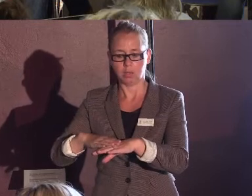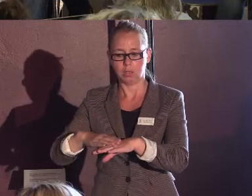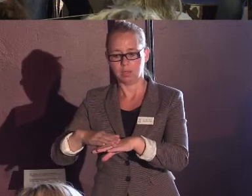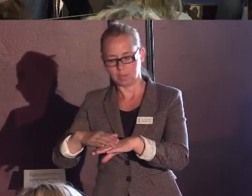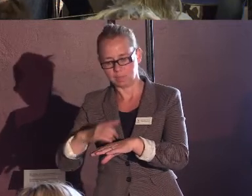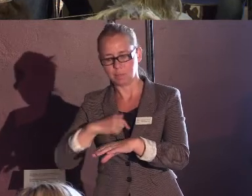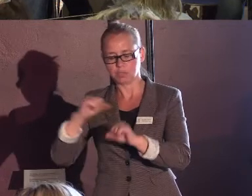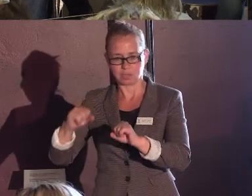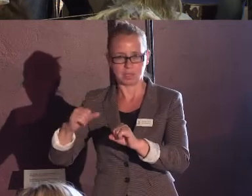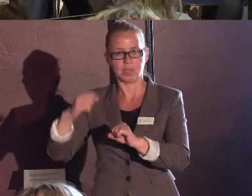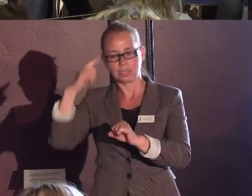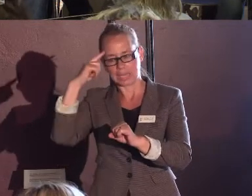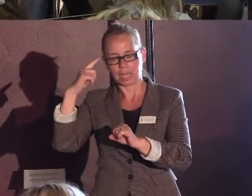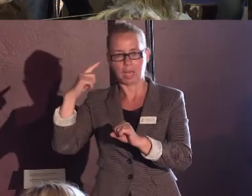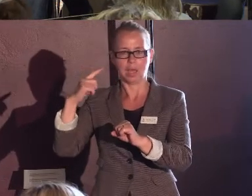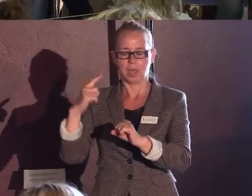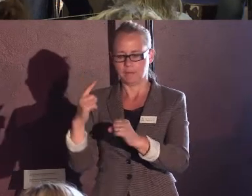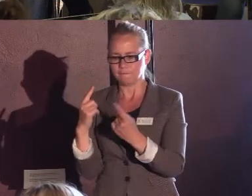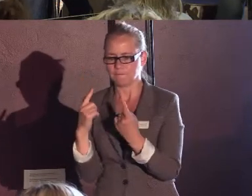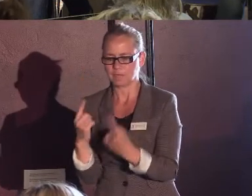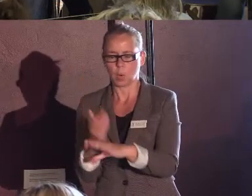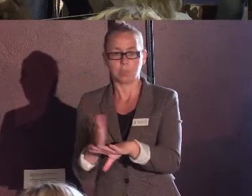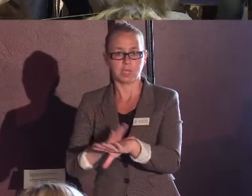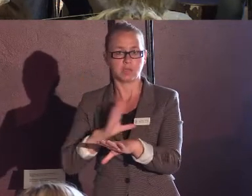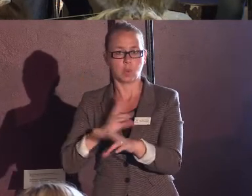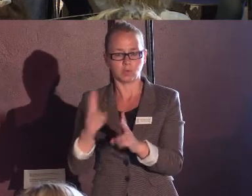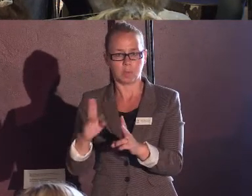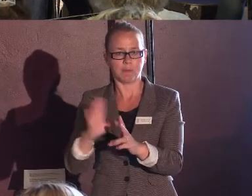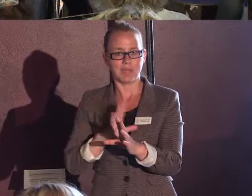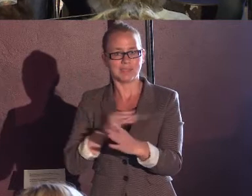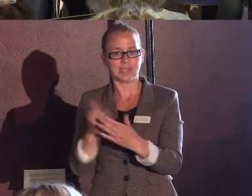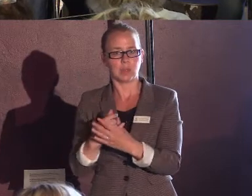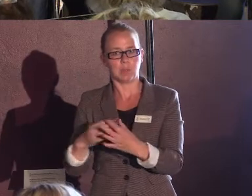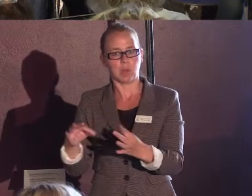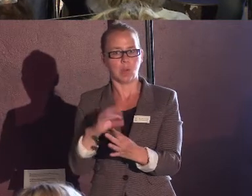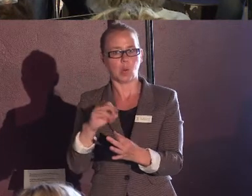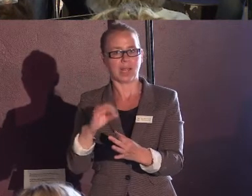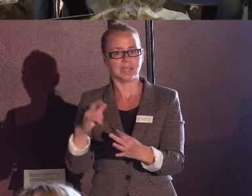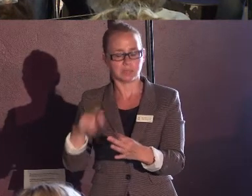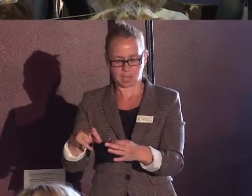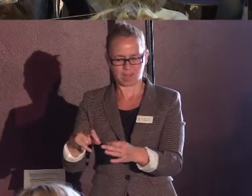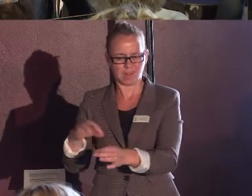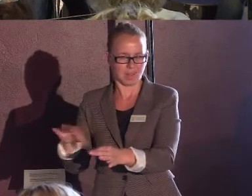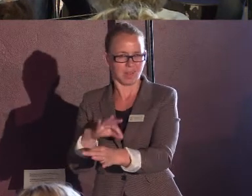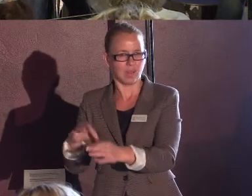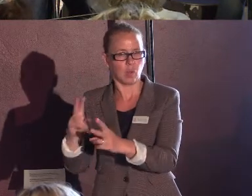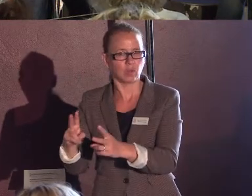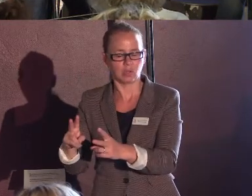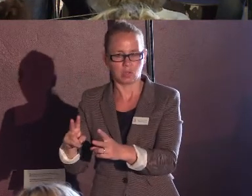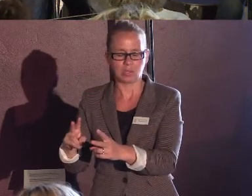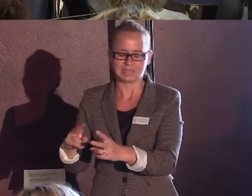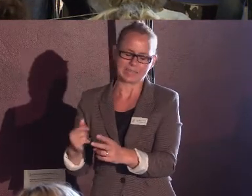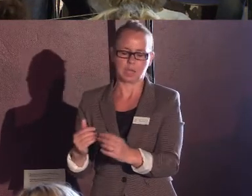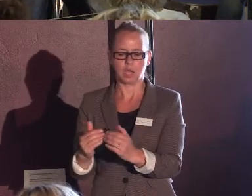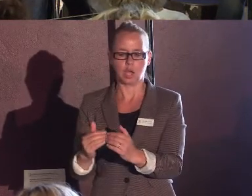vi måste tillvarata de fantastiska kompetenserna som vi har i orkestrarna till exempel, och det är ju det som är där. Det är ju en